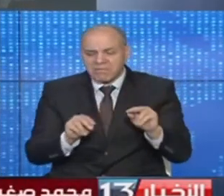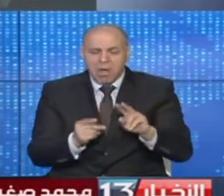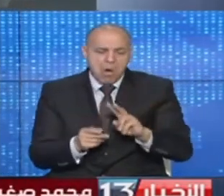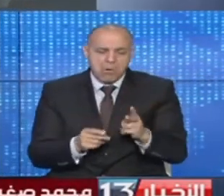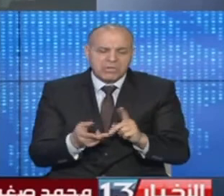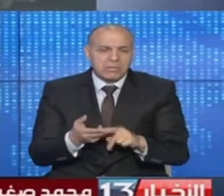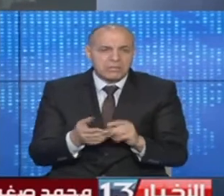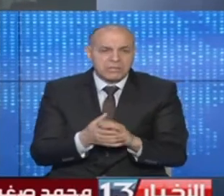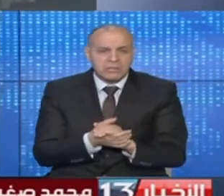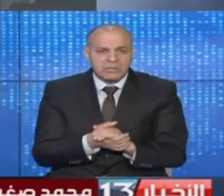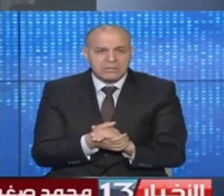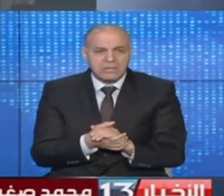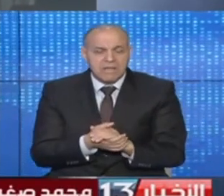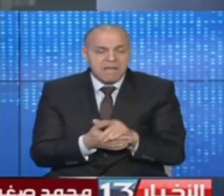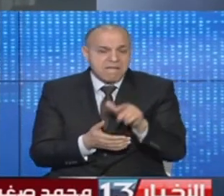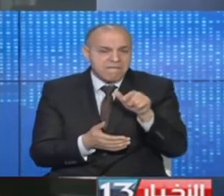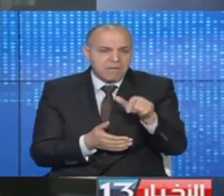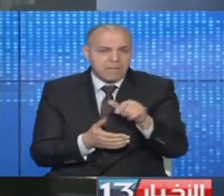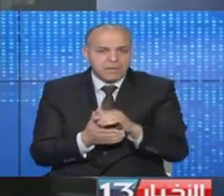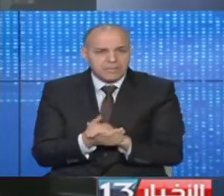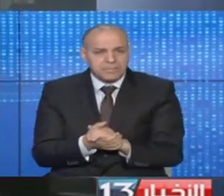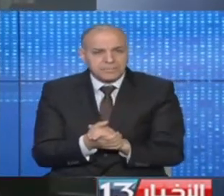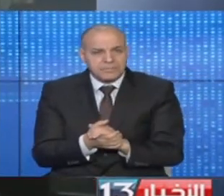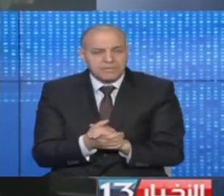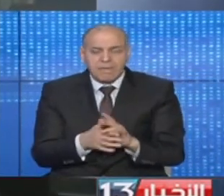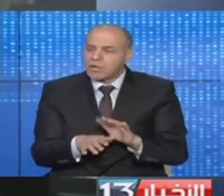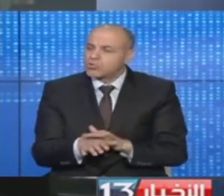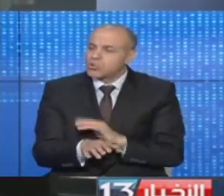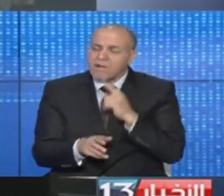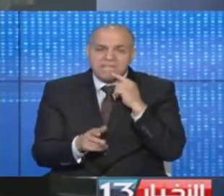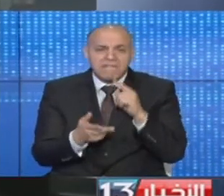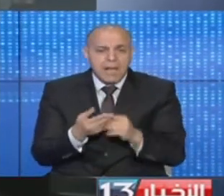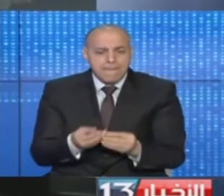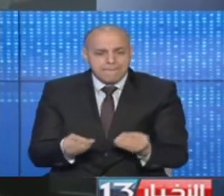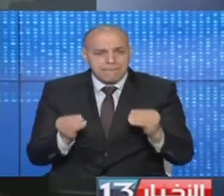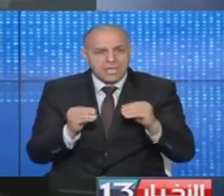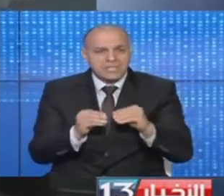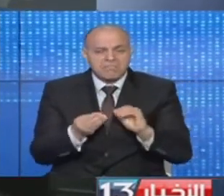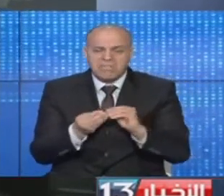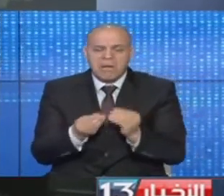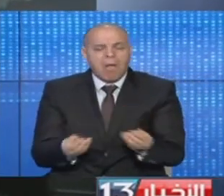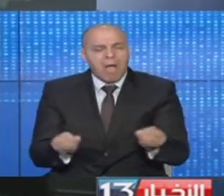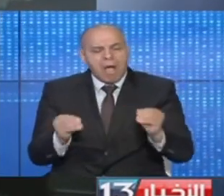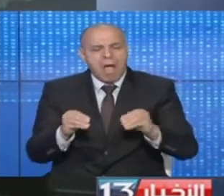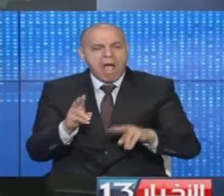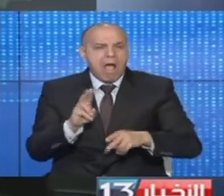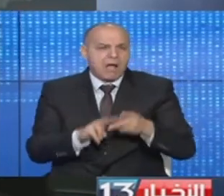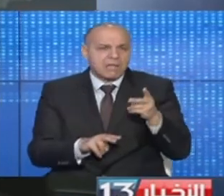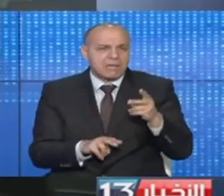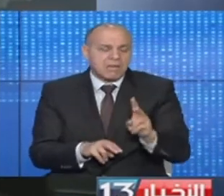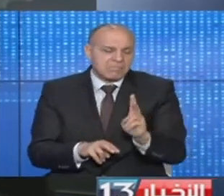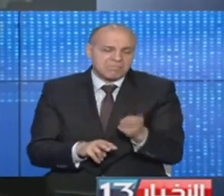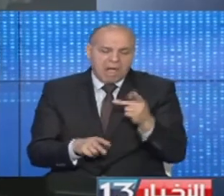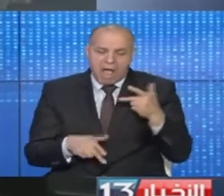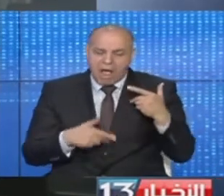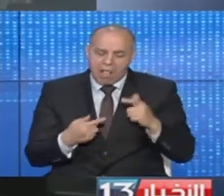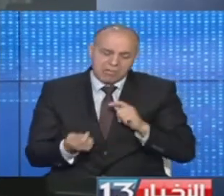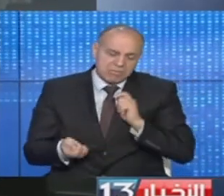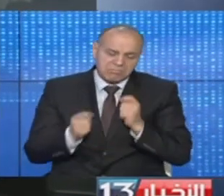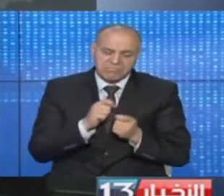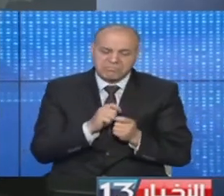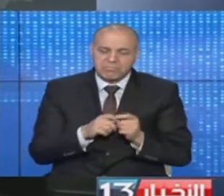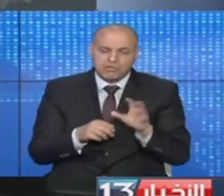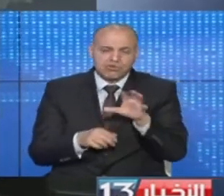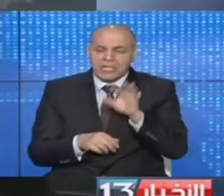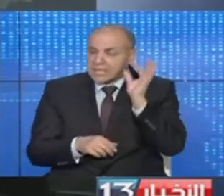بالعكس في هناك شعور بمزيد تردي الأوضاع لتغيير حياة الناس بجهة